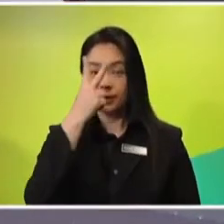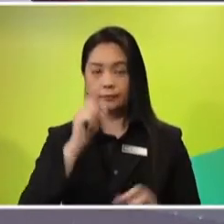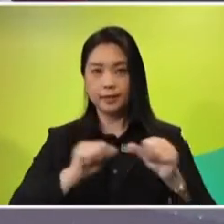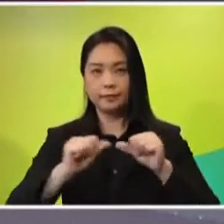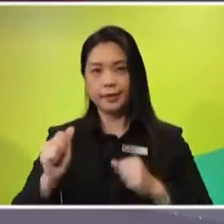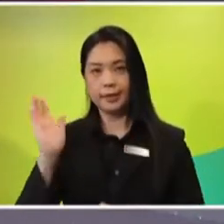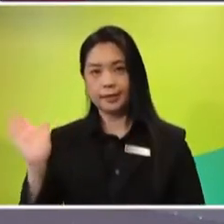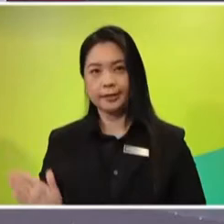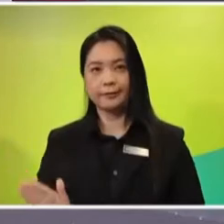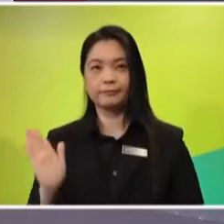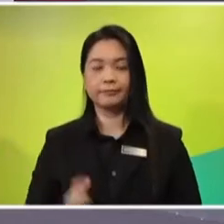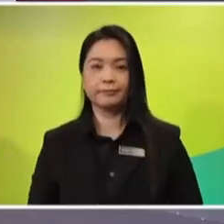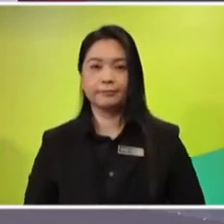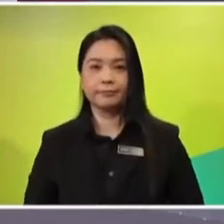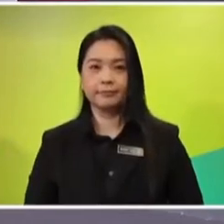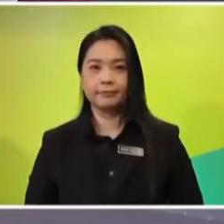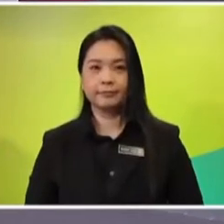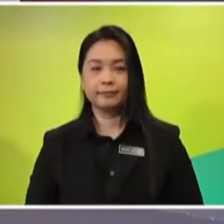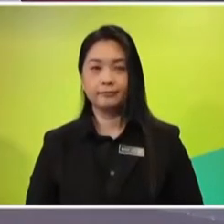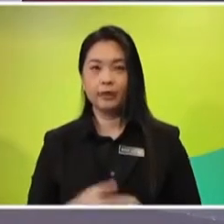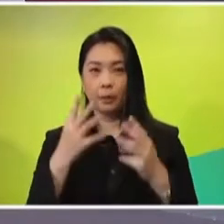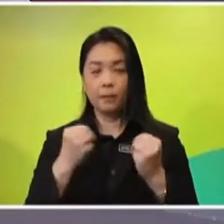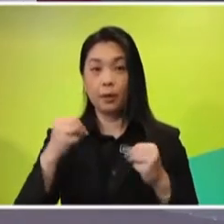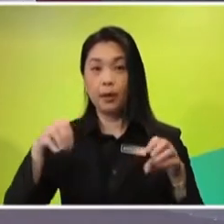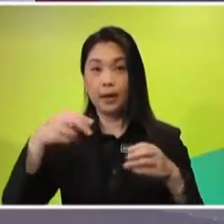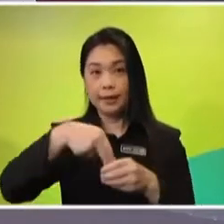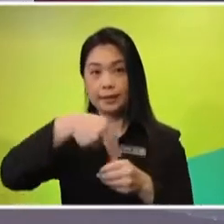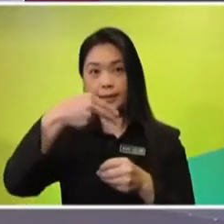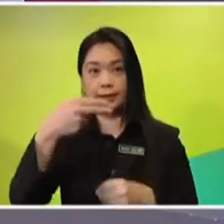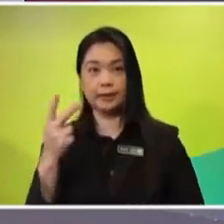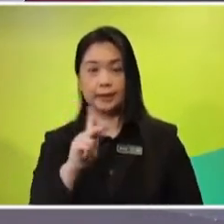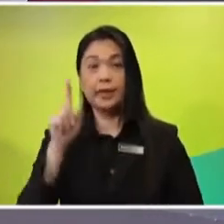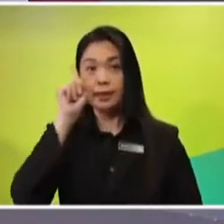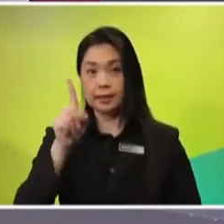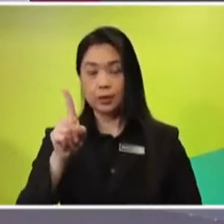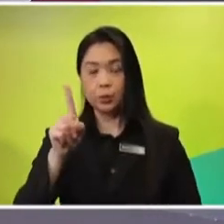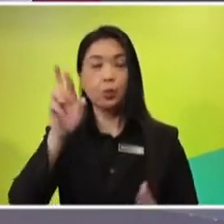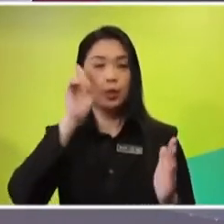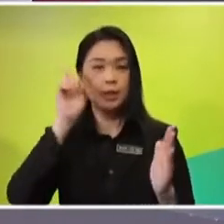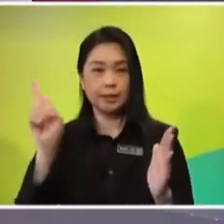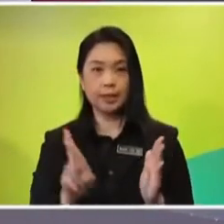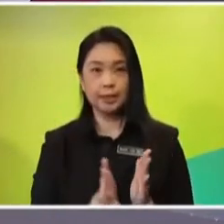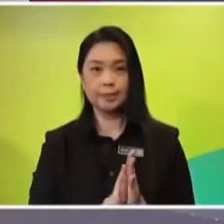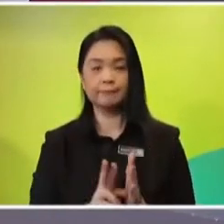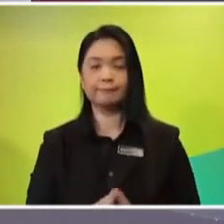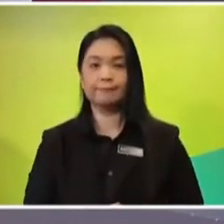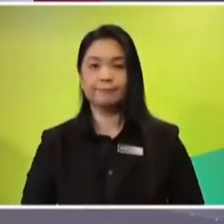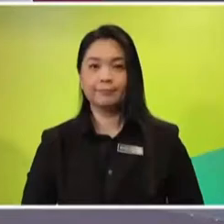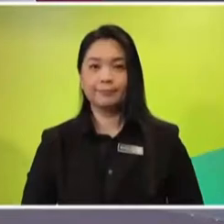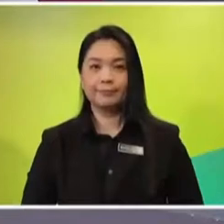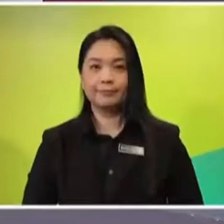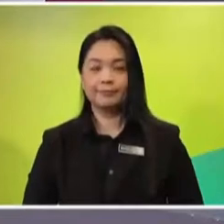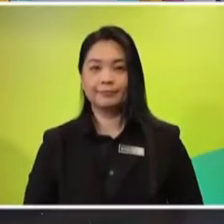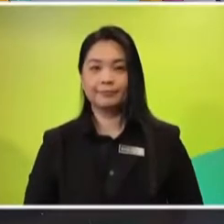Okay. Kita nak hasilkan satu rajah. Tiga. 4,